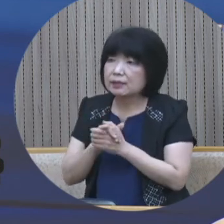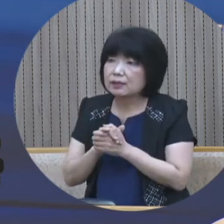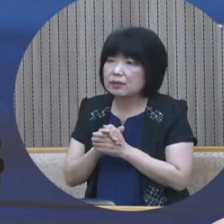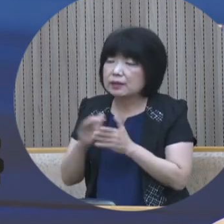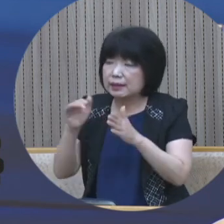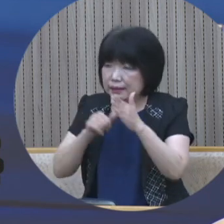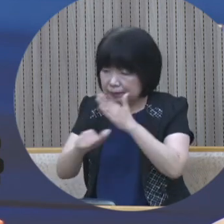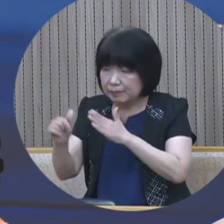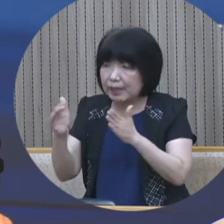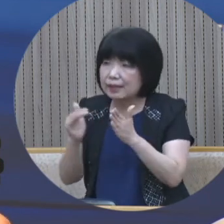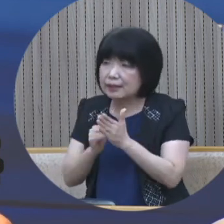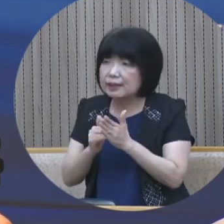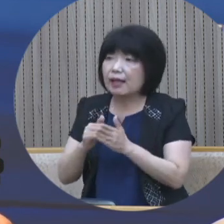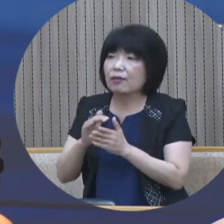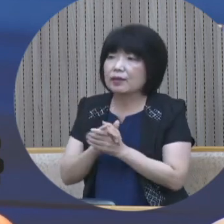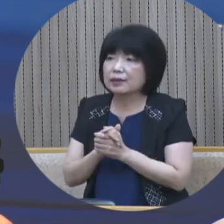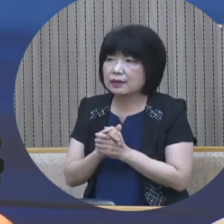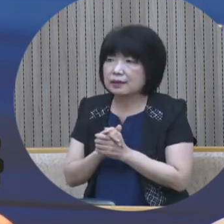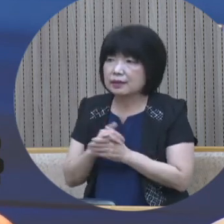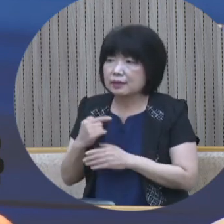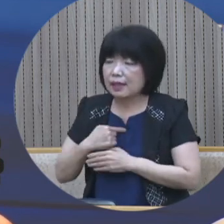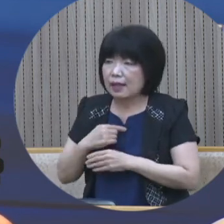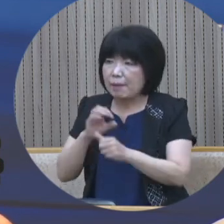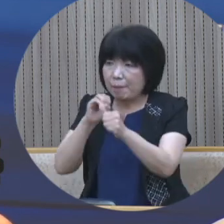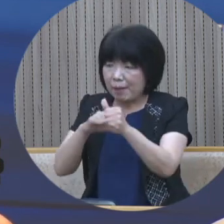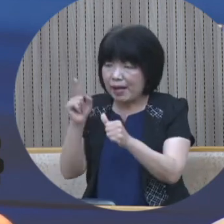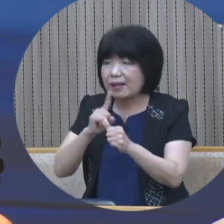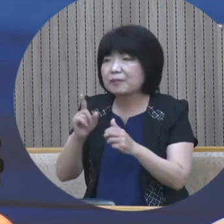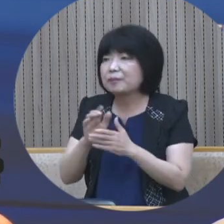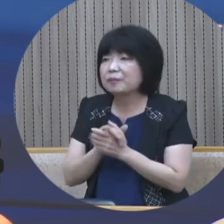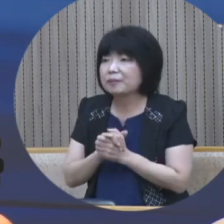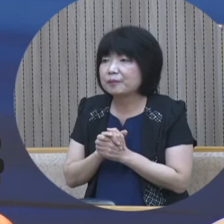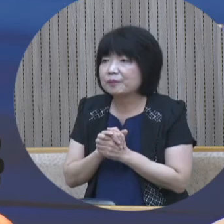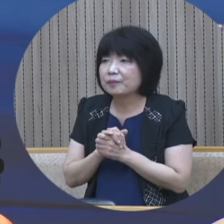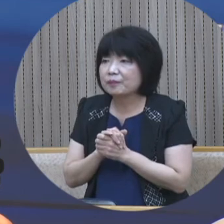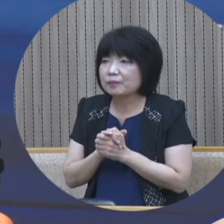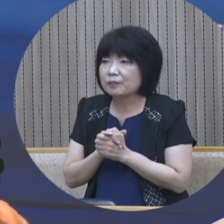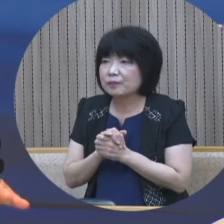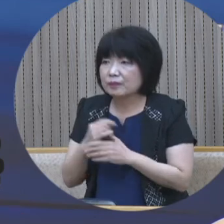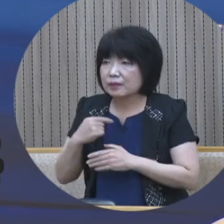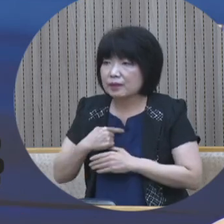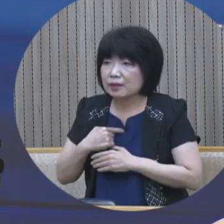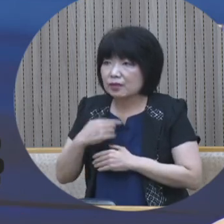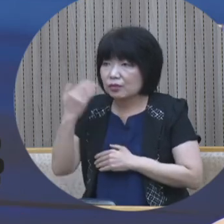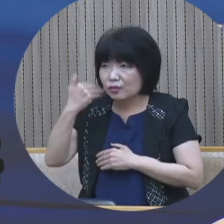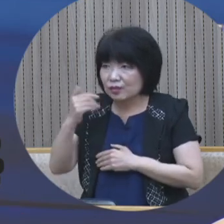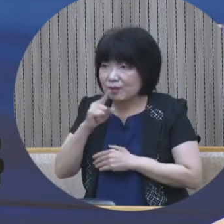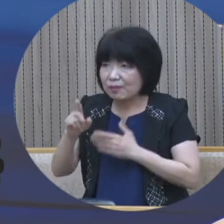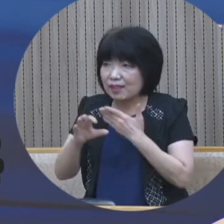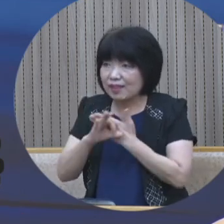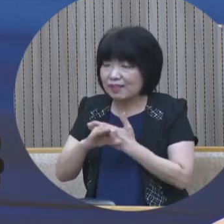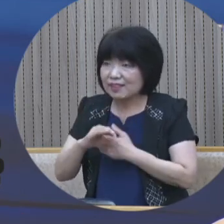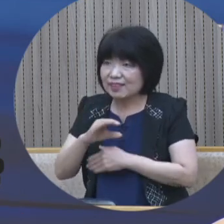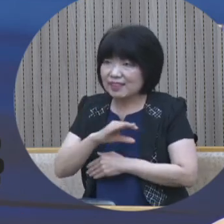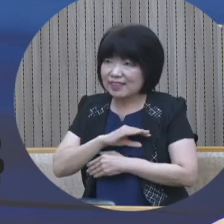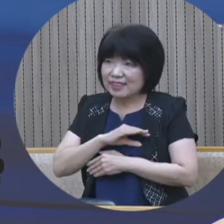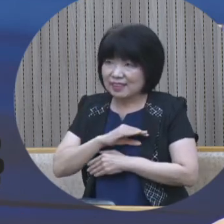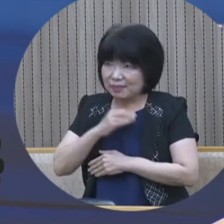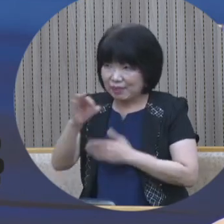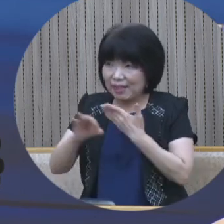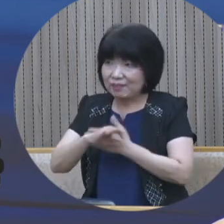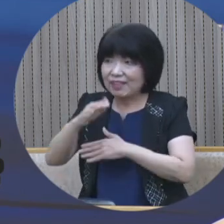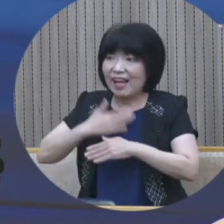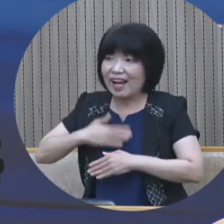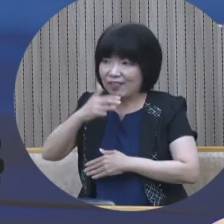마치고 제가 어떤 말을 했냐면은, 제가 누구라고 말하면 성을 말하면 여러분이 다 알아.